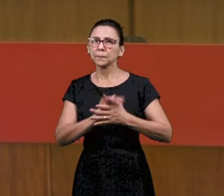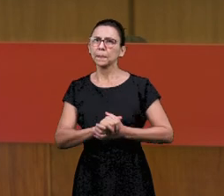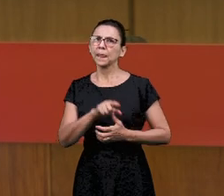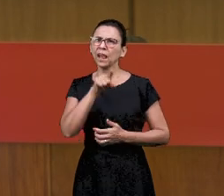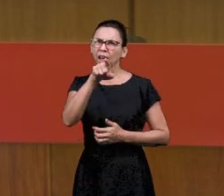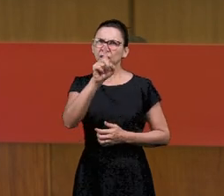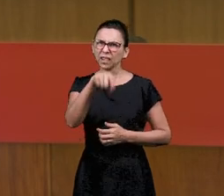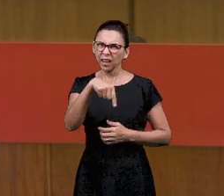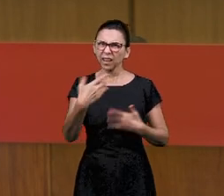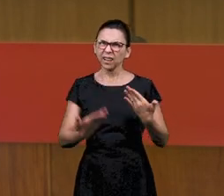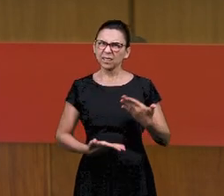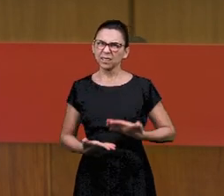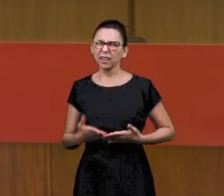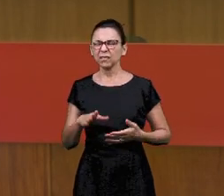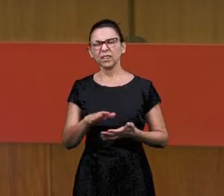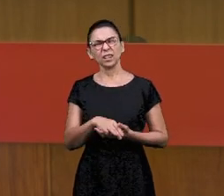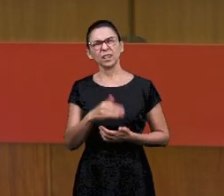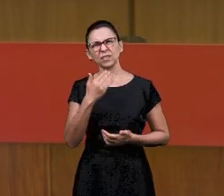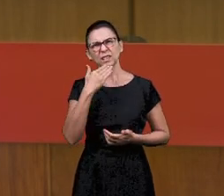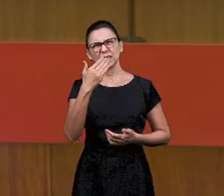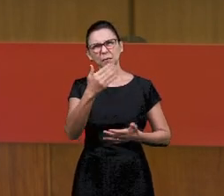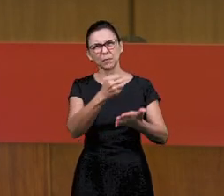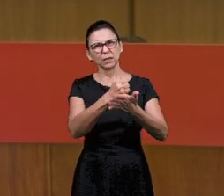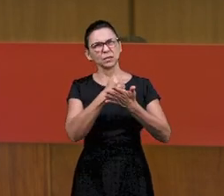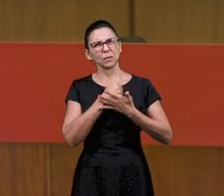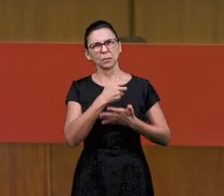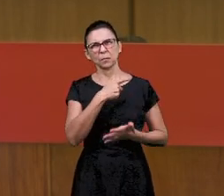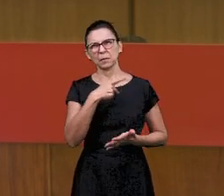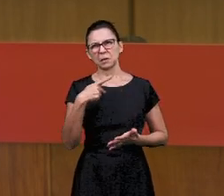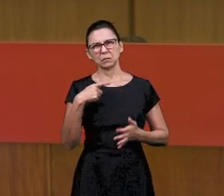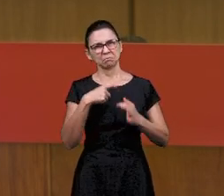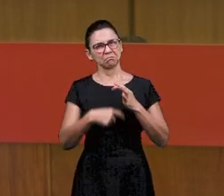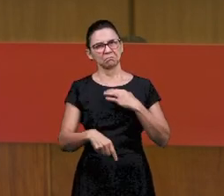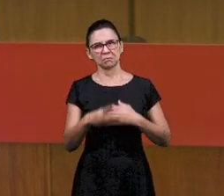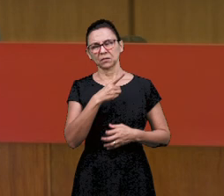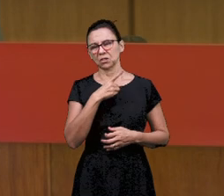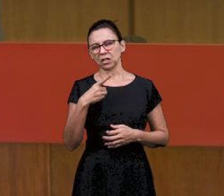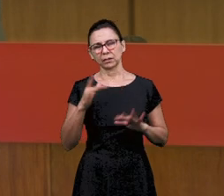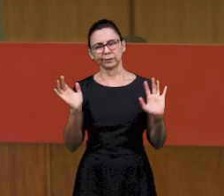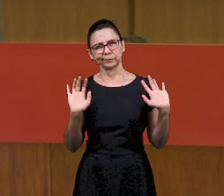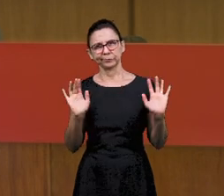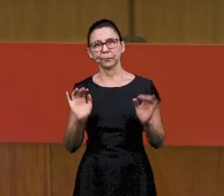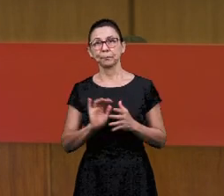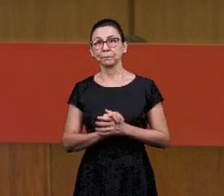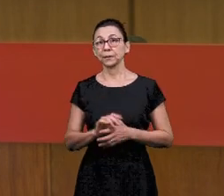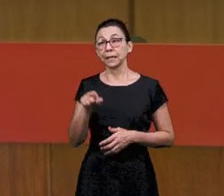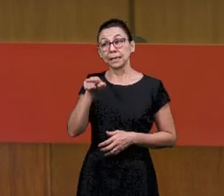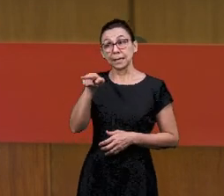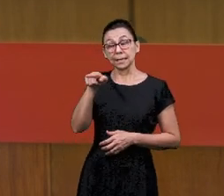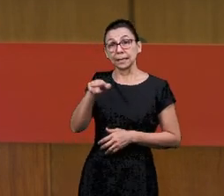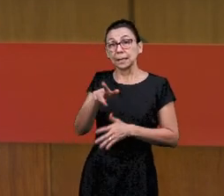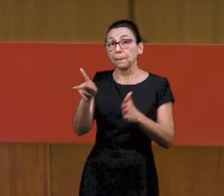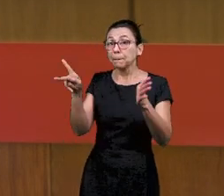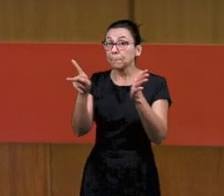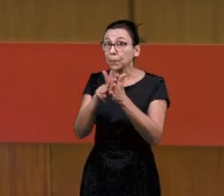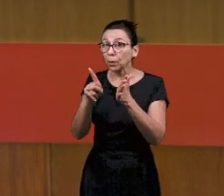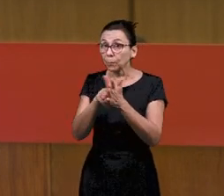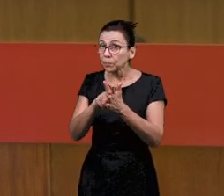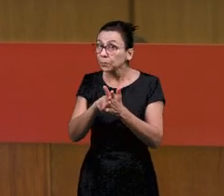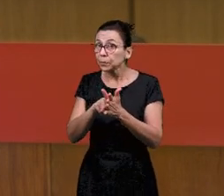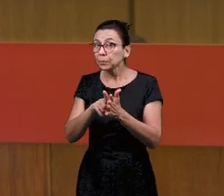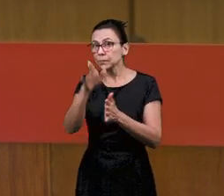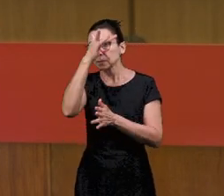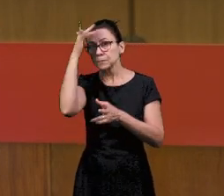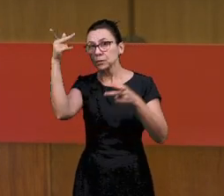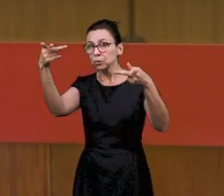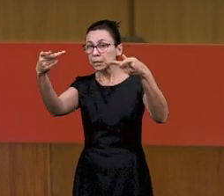son pasteur, pour le diacre, le responsable groupe d'assistance. Mais ce numéro de téléphone, il s'adresse à ceux qui ne sont pas